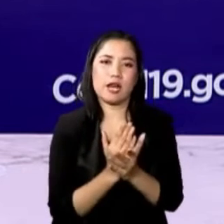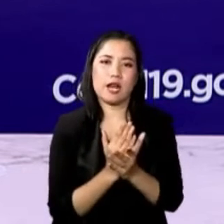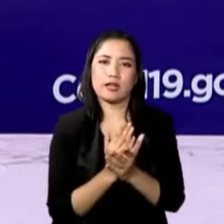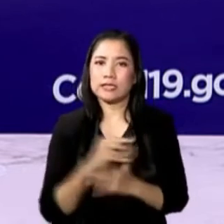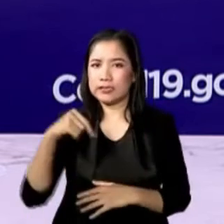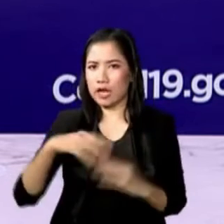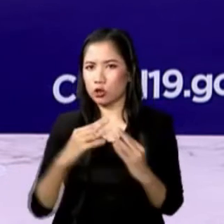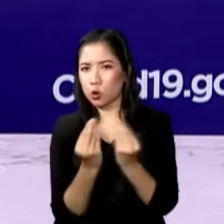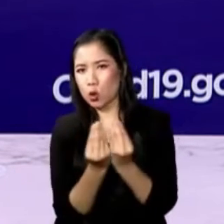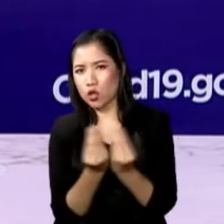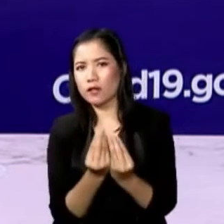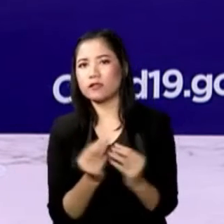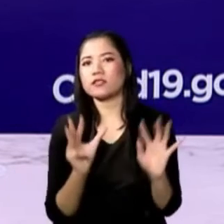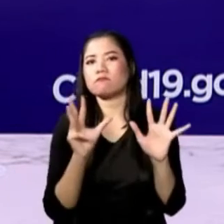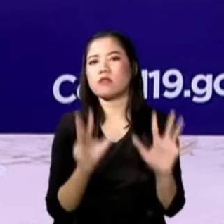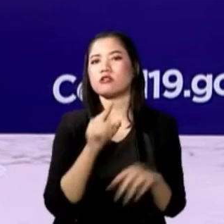mencapai